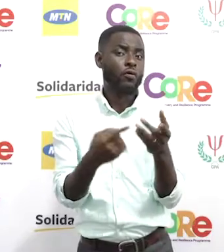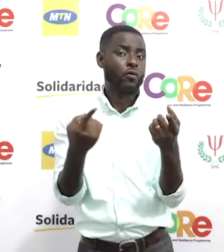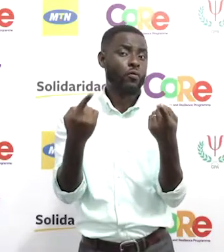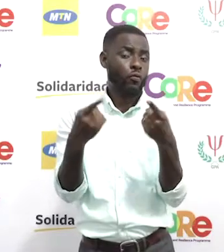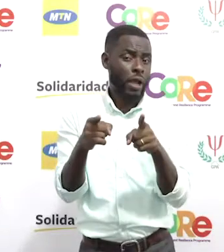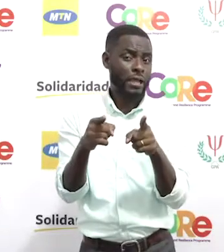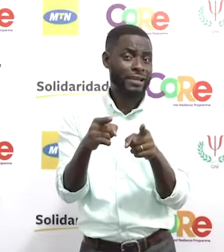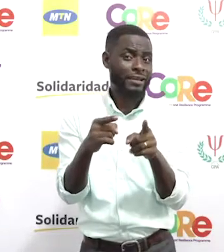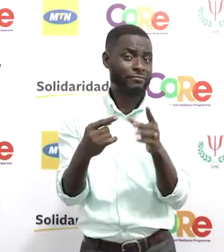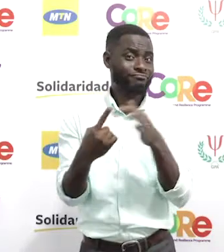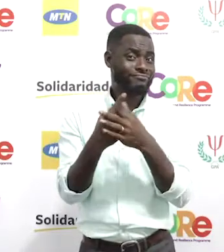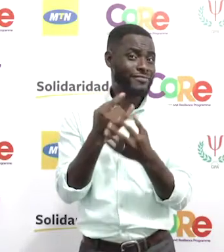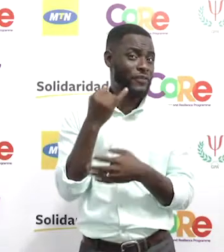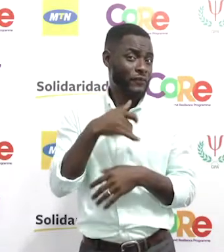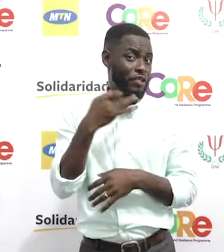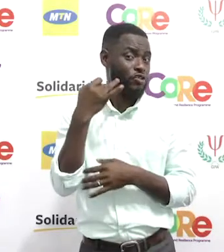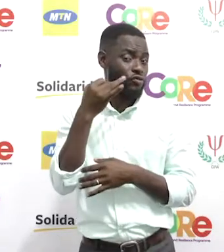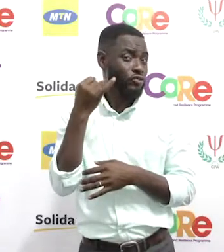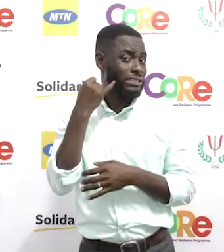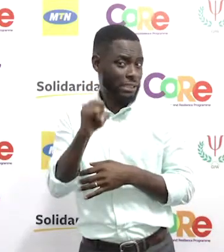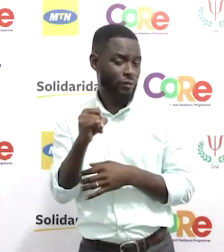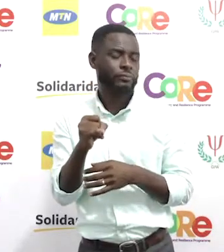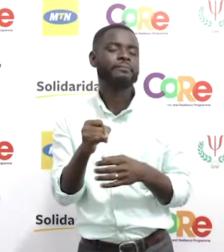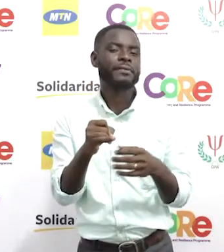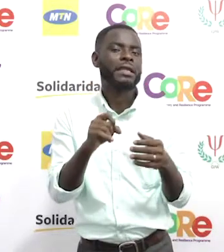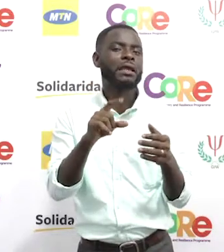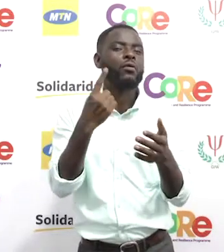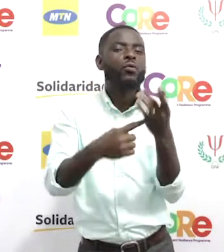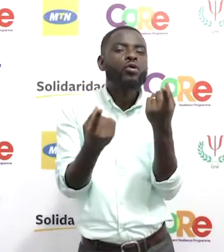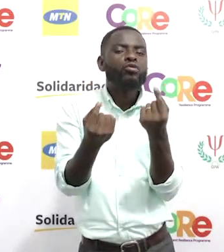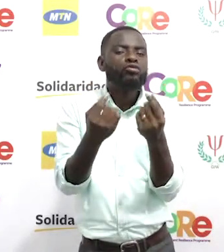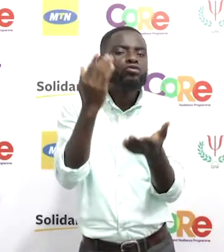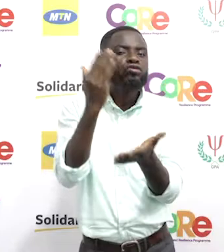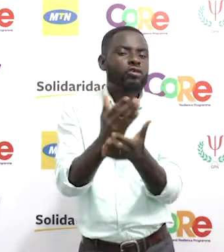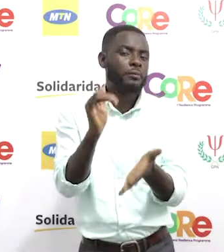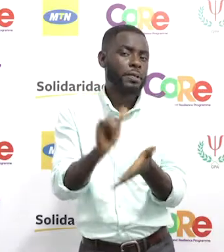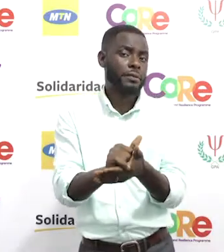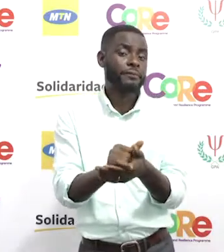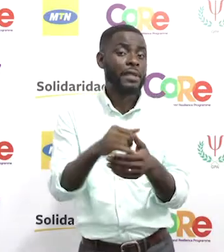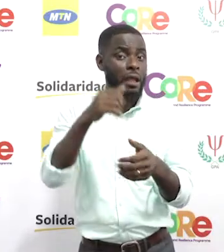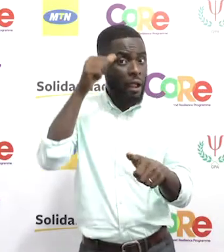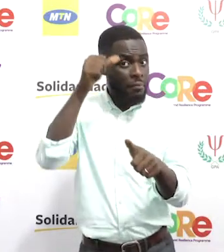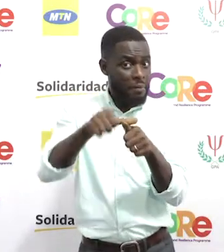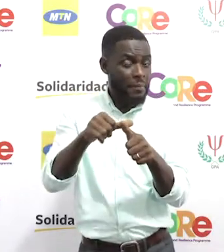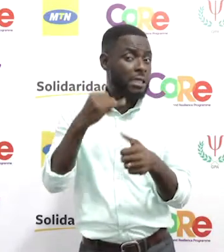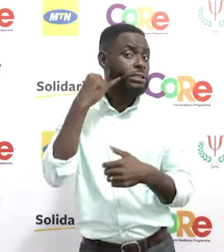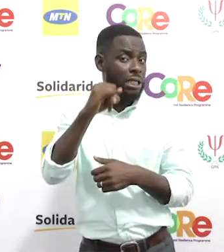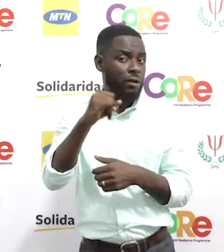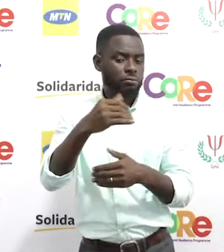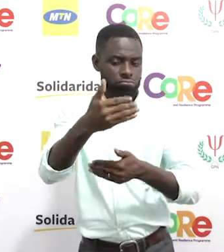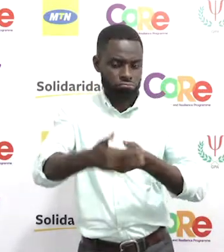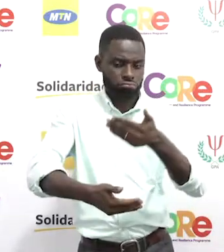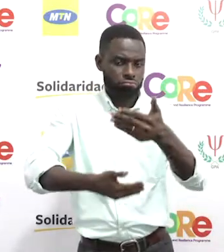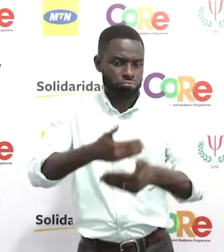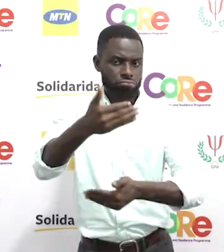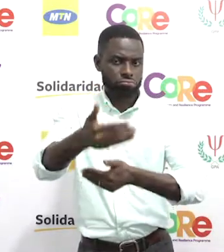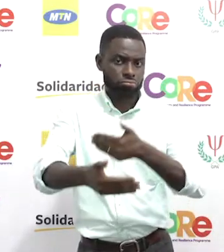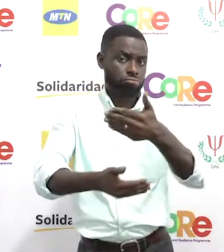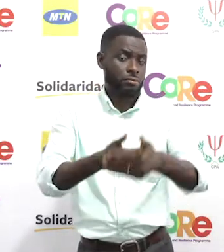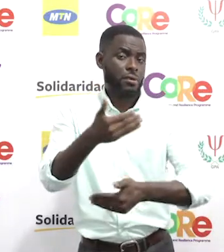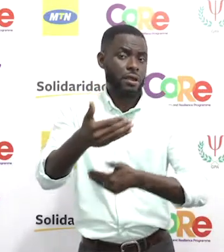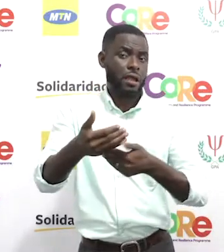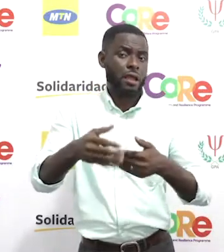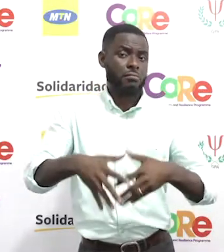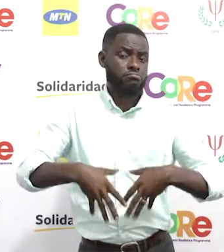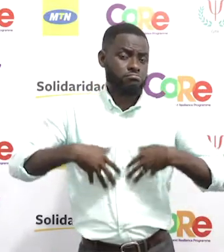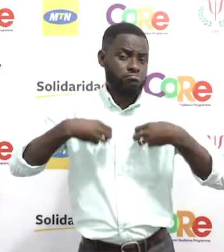hii. Keno no fe ni onye okpa na kainsuban. Kai mwake, awo nga yelie, e